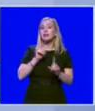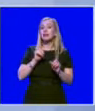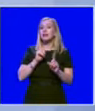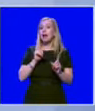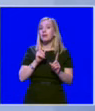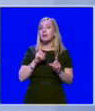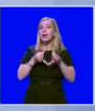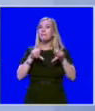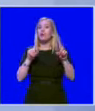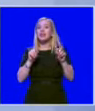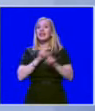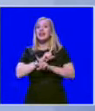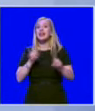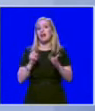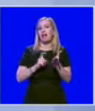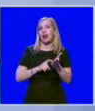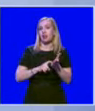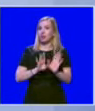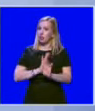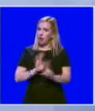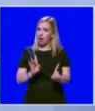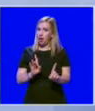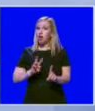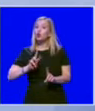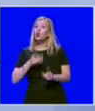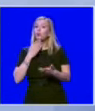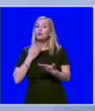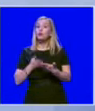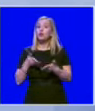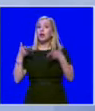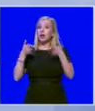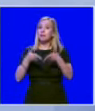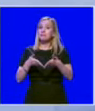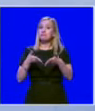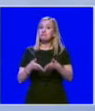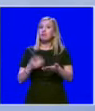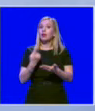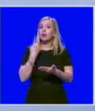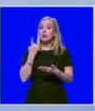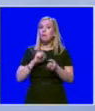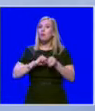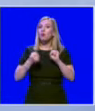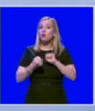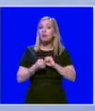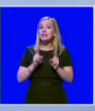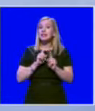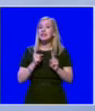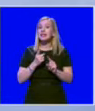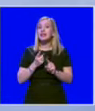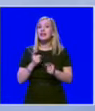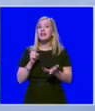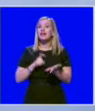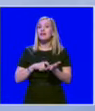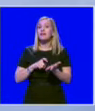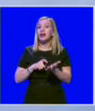няма да бъде бюлетината невалидна. Друго, което е предложение, което е насочено единствено и само с борбата с невалидните